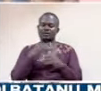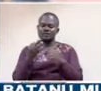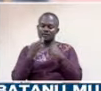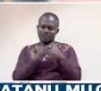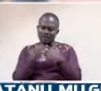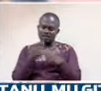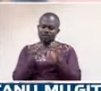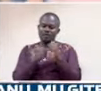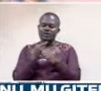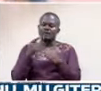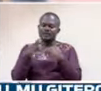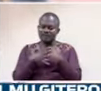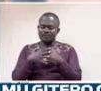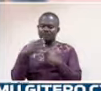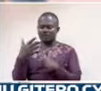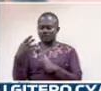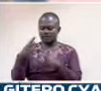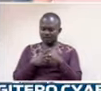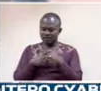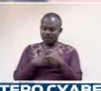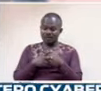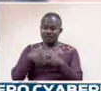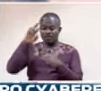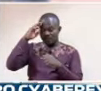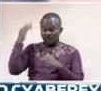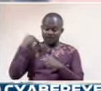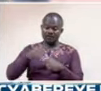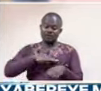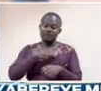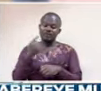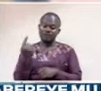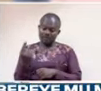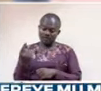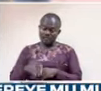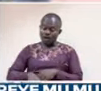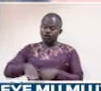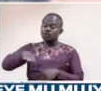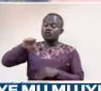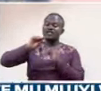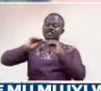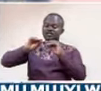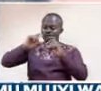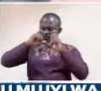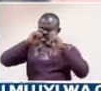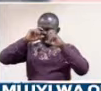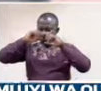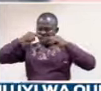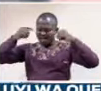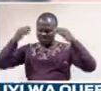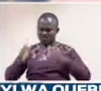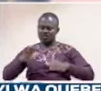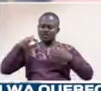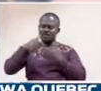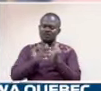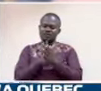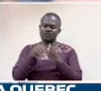ariko muri 57 manifesto y'abahutu isohoka murumva ko yari afite umwaka umwe yakuze rero yigishwa urwo rwango kugeza aho rwamushoye